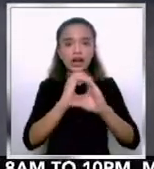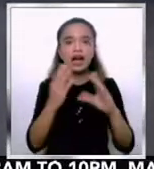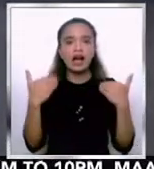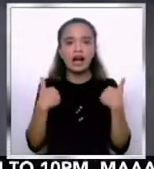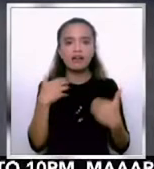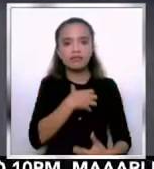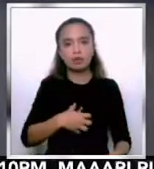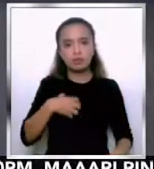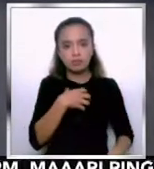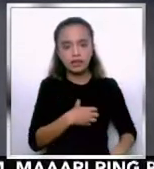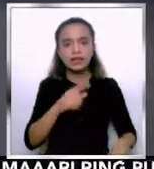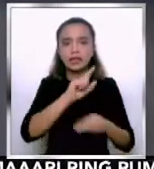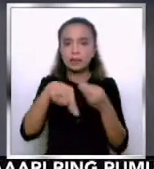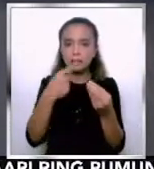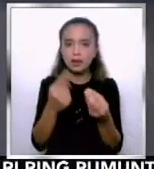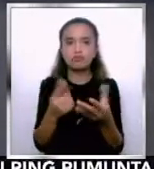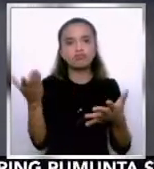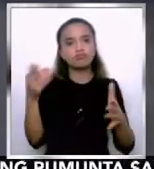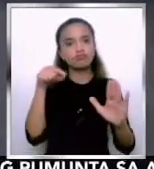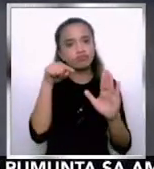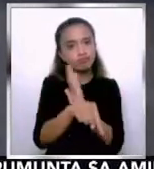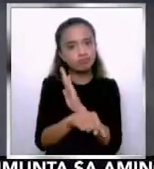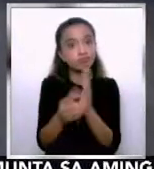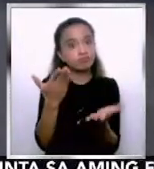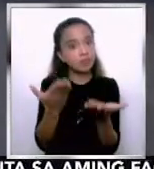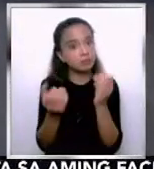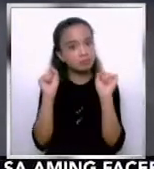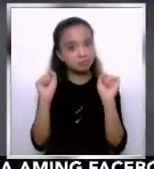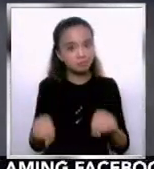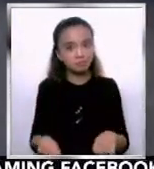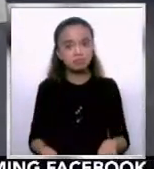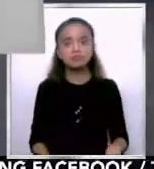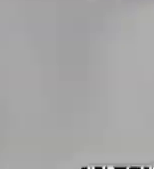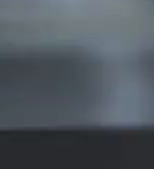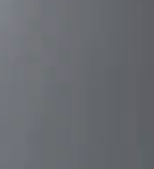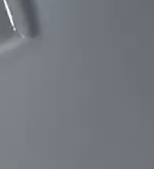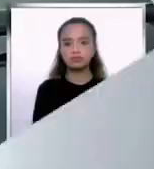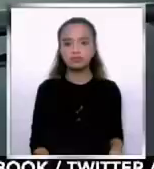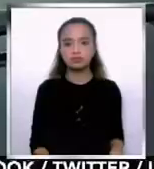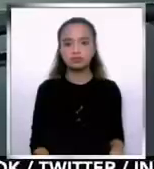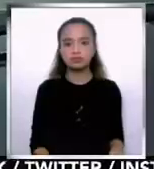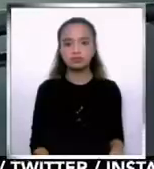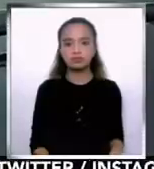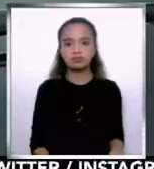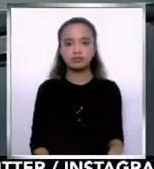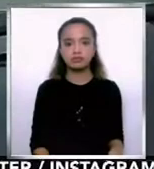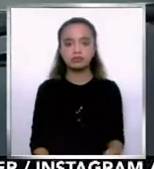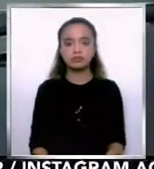murder ang posibleng harapin. At yan po ang tinutukan ni Jun Veneracion.